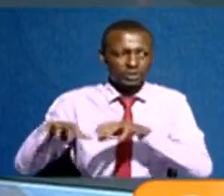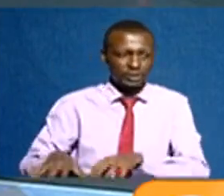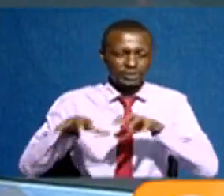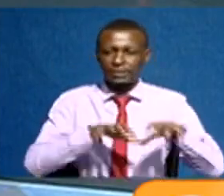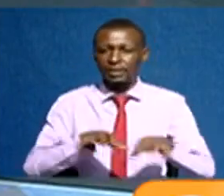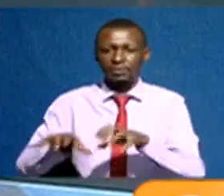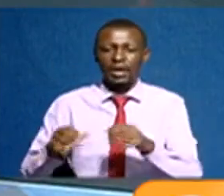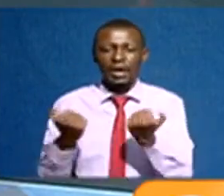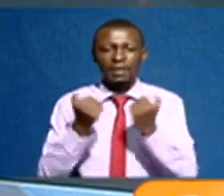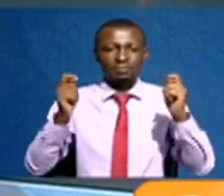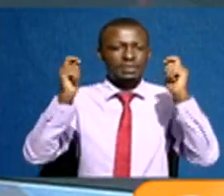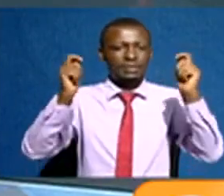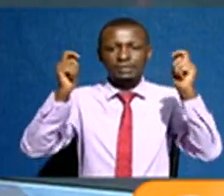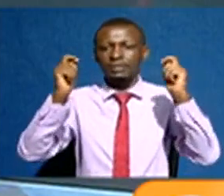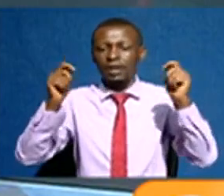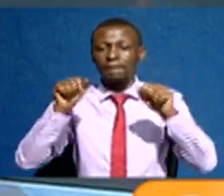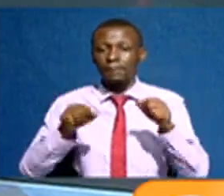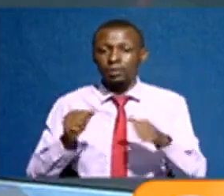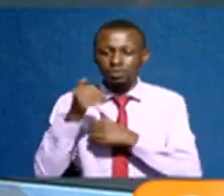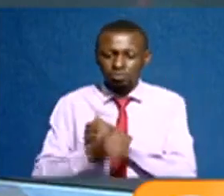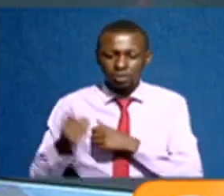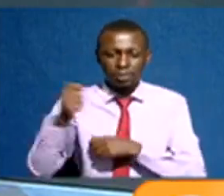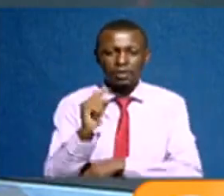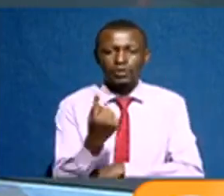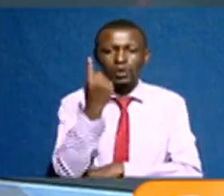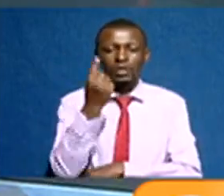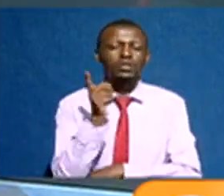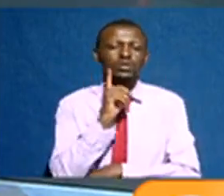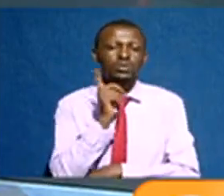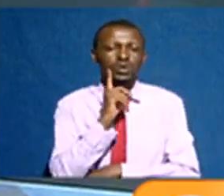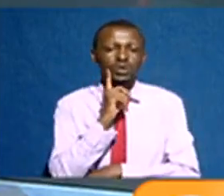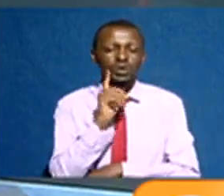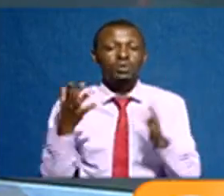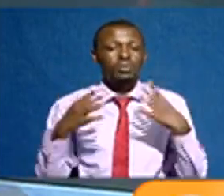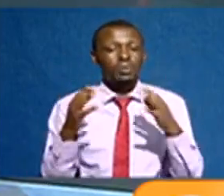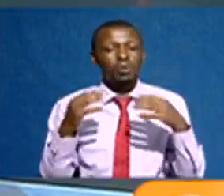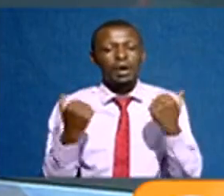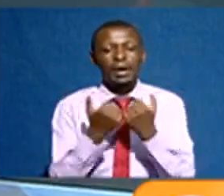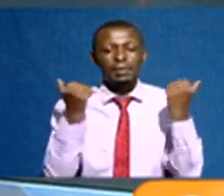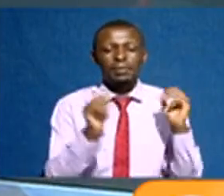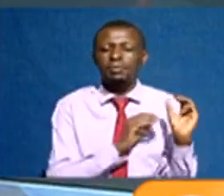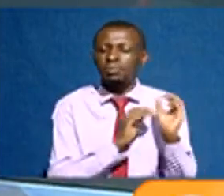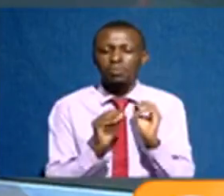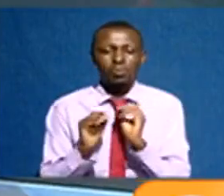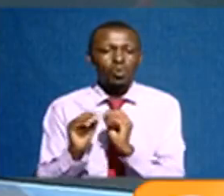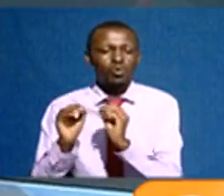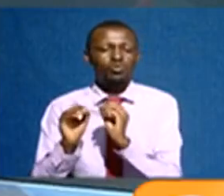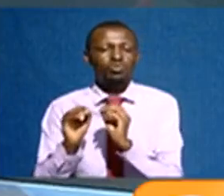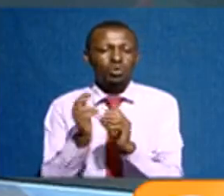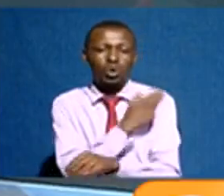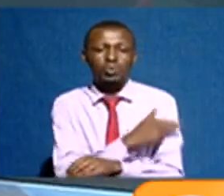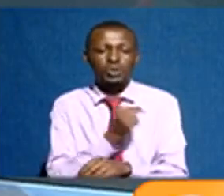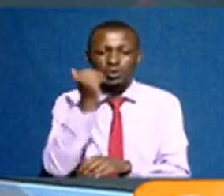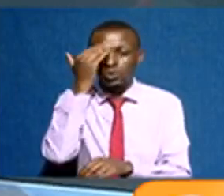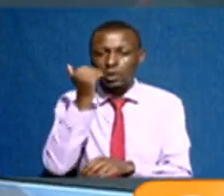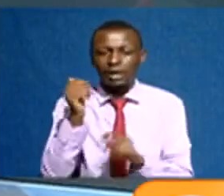na momo huu otari kufa mwezi mmoja hapo kesho jamaa amaza kuoka na wagon hospital kokana na momo